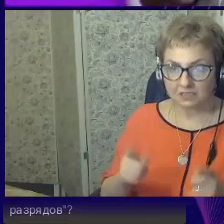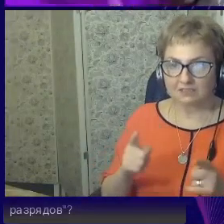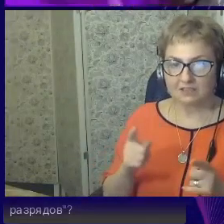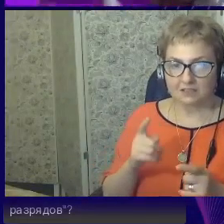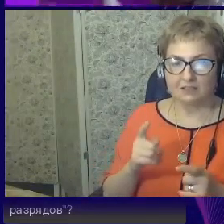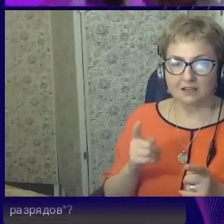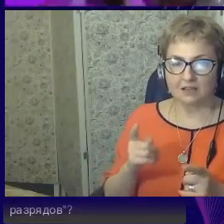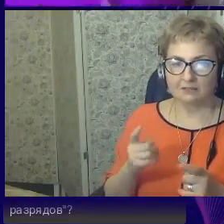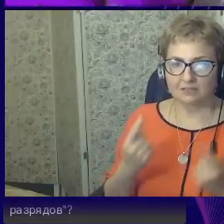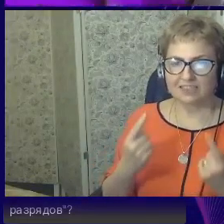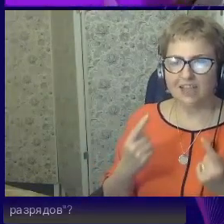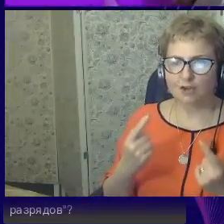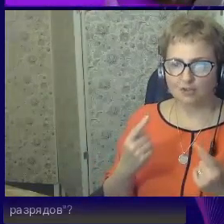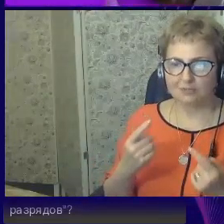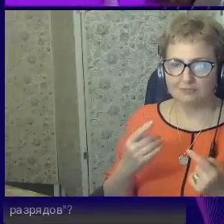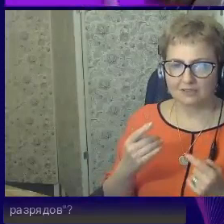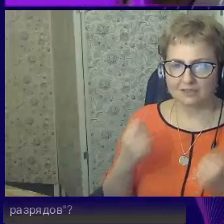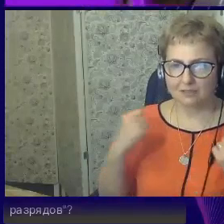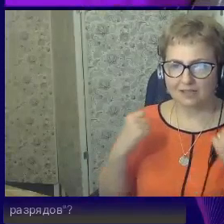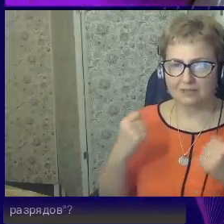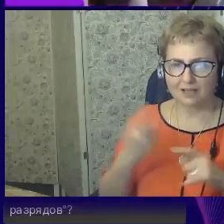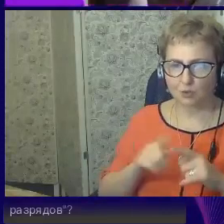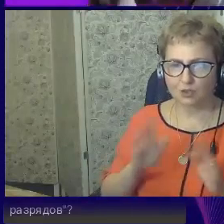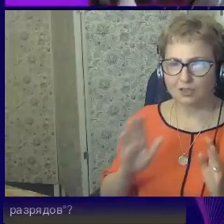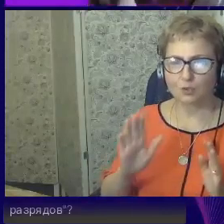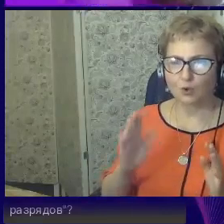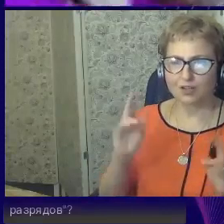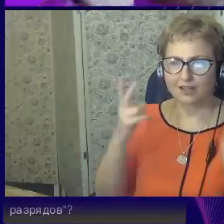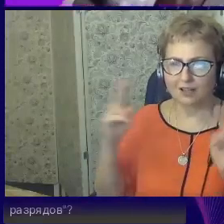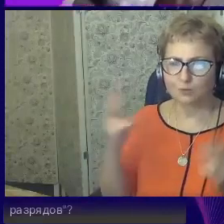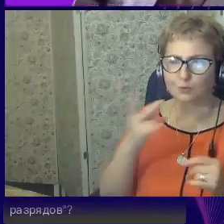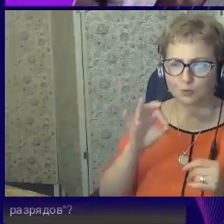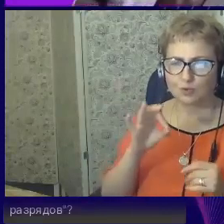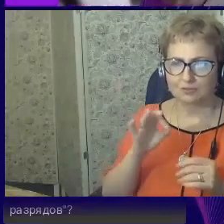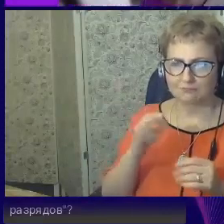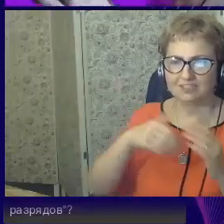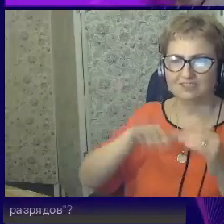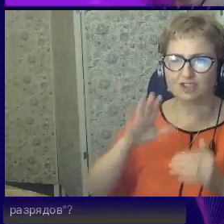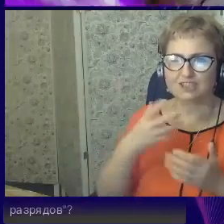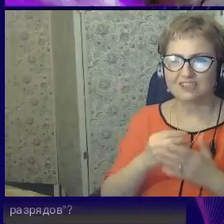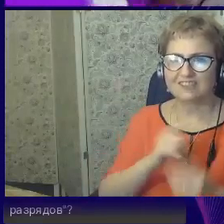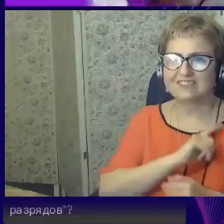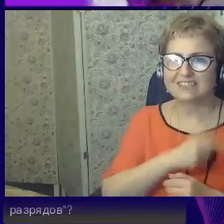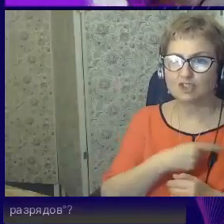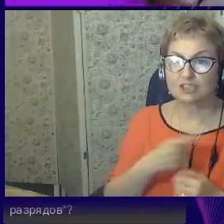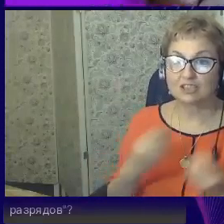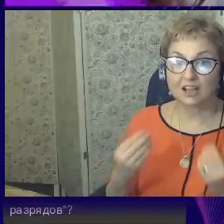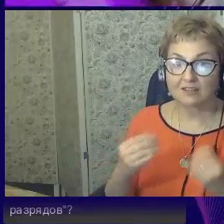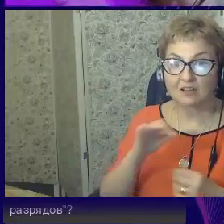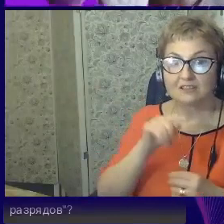действительно как бы значимыми спортсменами, которые не только танцуют, но и совершенствуют свои физические